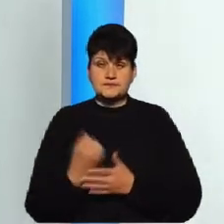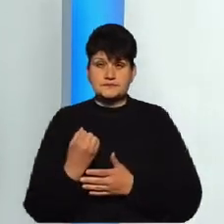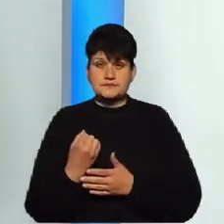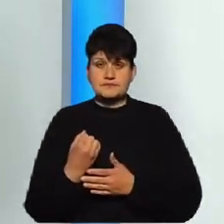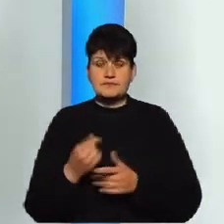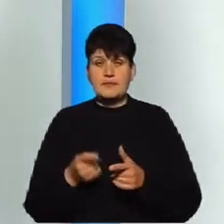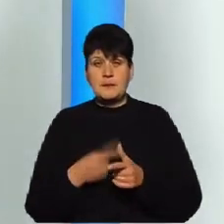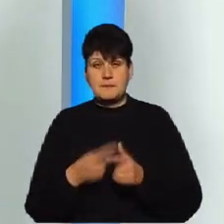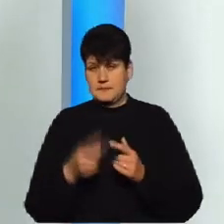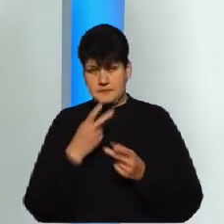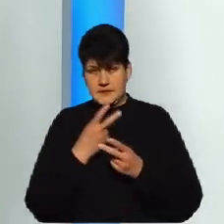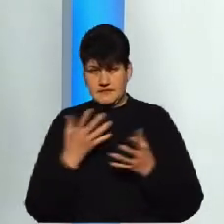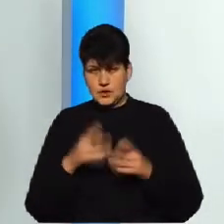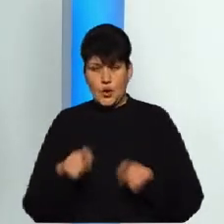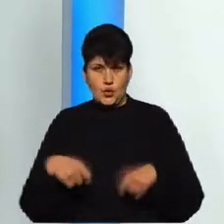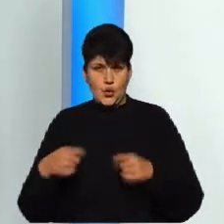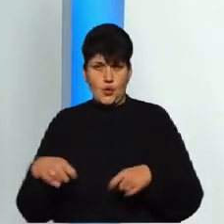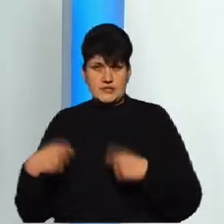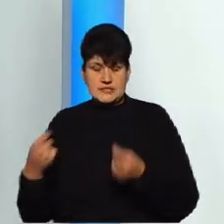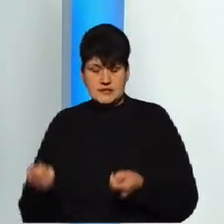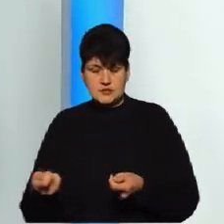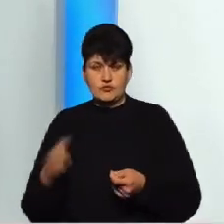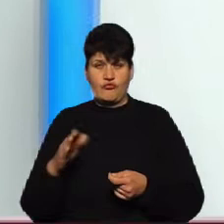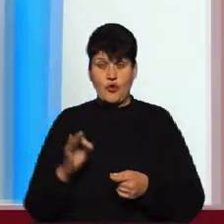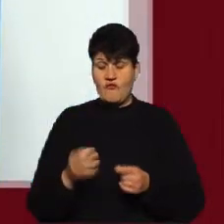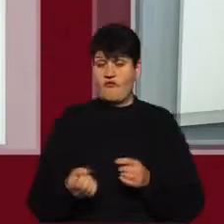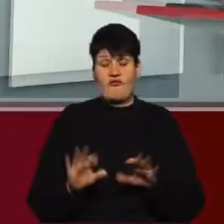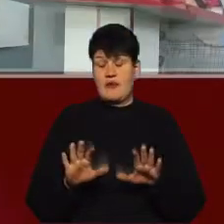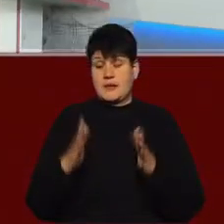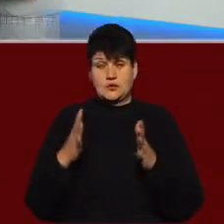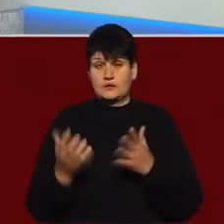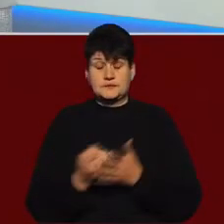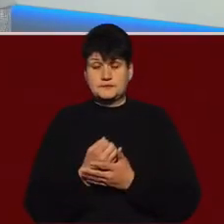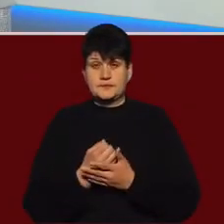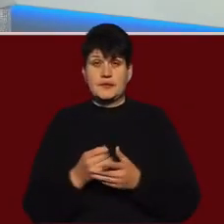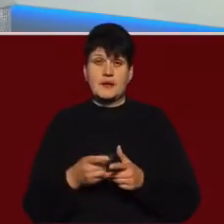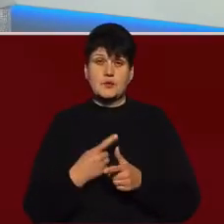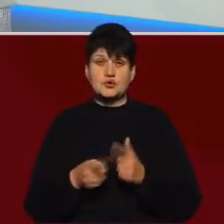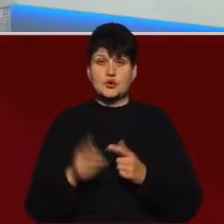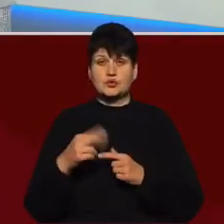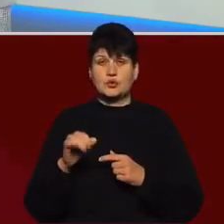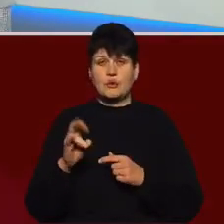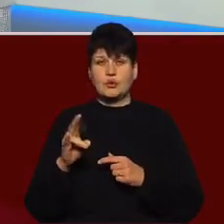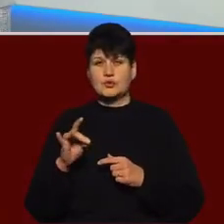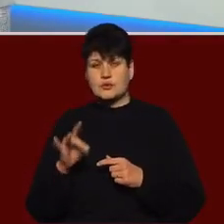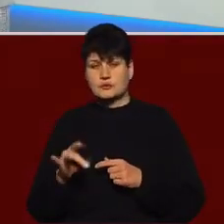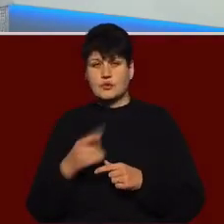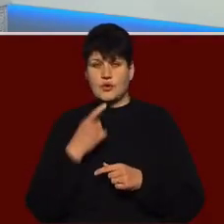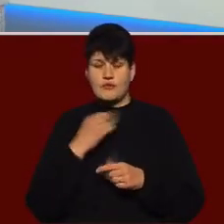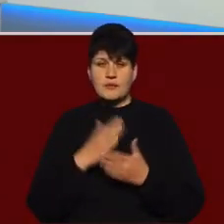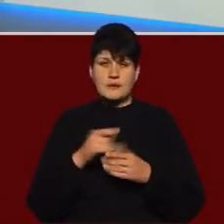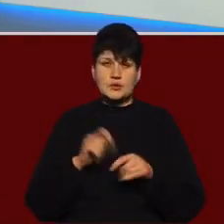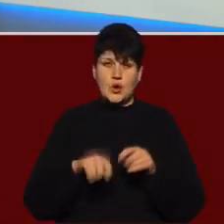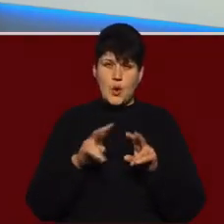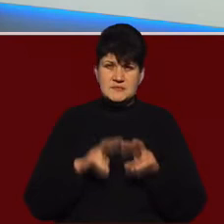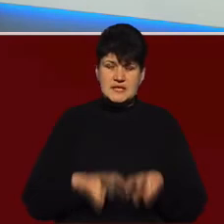безсимптомне носійство, що людина виявлялася випадково, або там, якщо він йшов як донор крові, він повинен бути обстежений обов'язково,